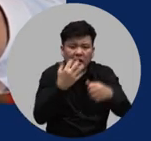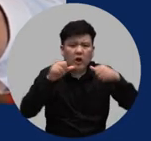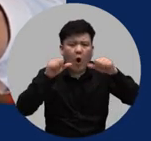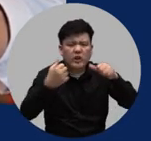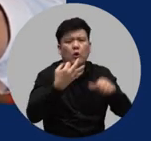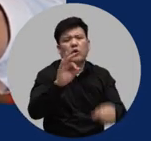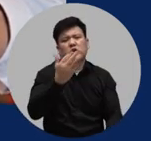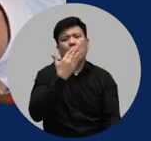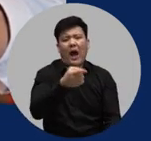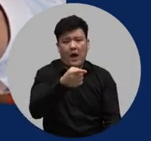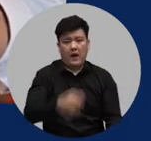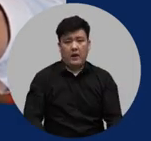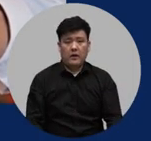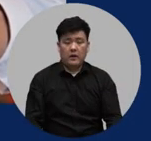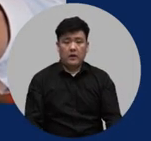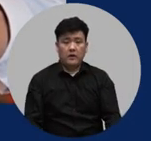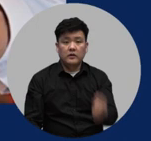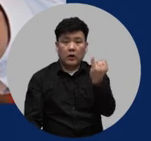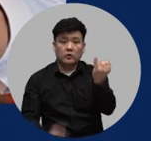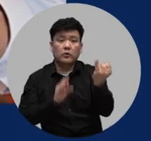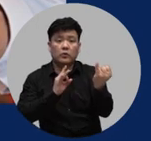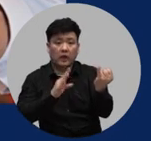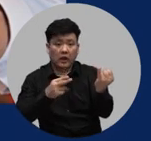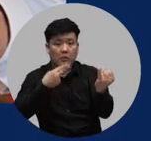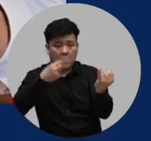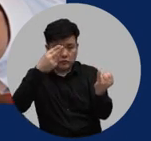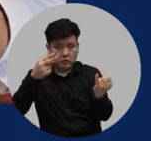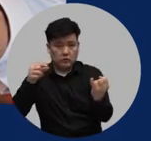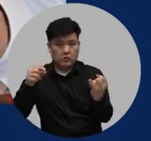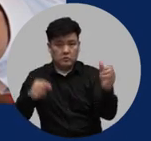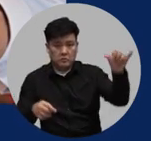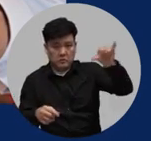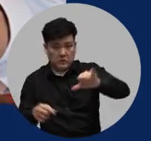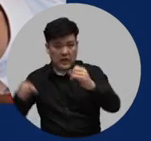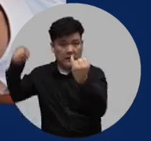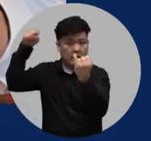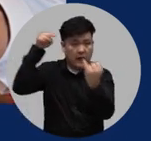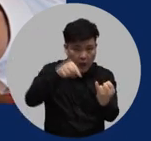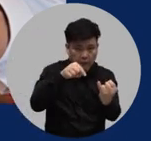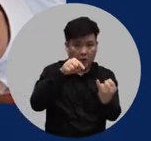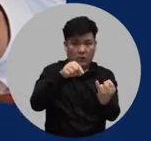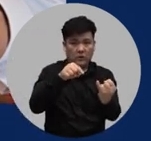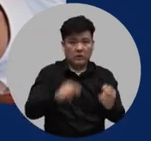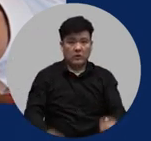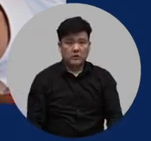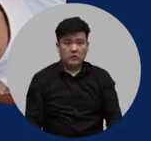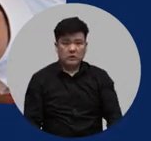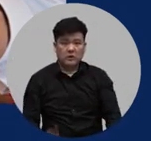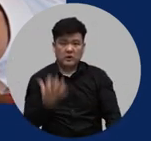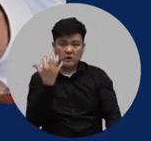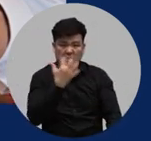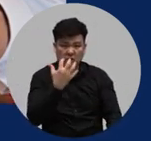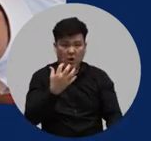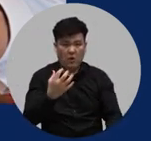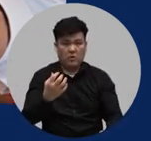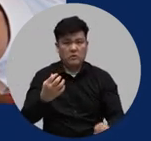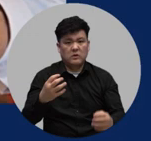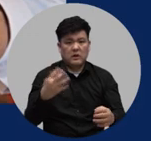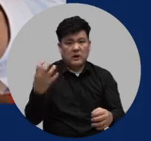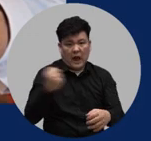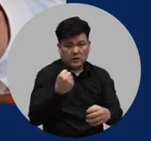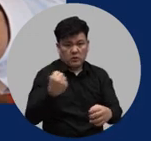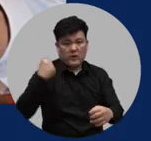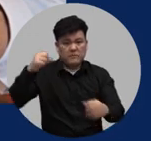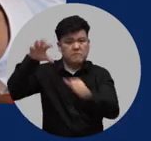있습니다. 보통 여성에게만 술 따르기를 강요한 경우에는 여성을 성적 대상화한 것으로 판단될